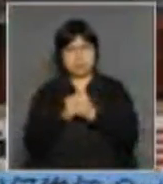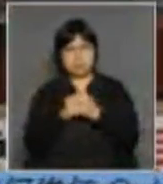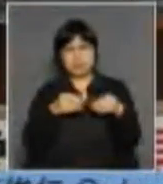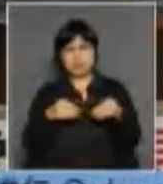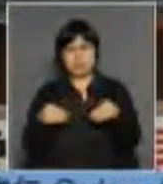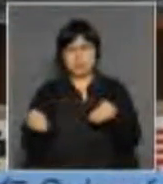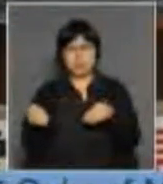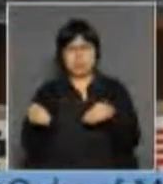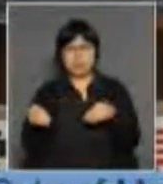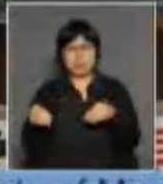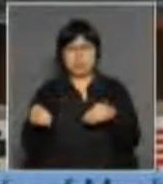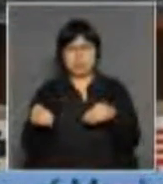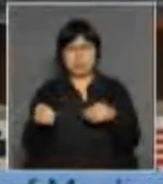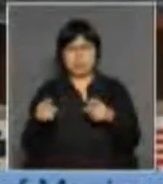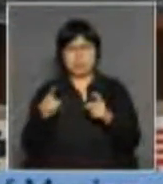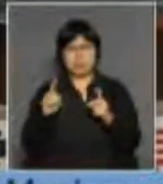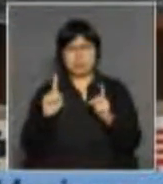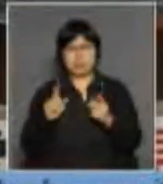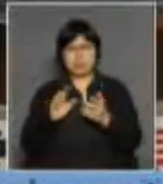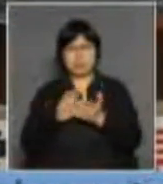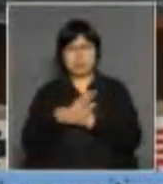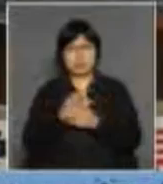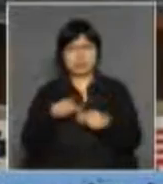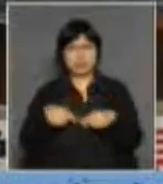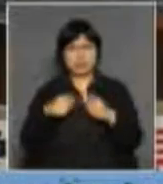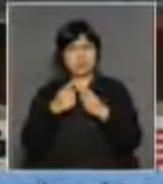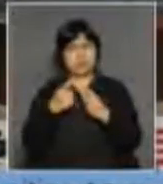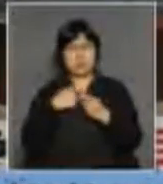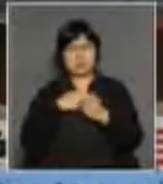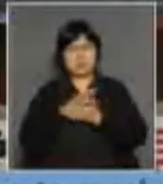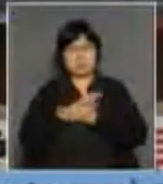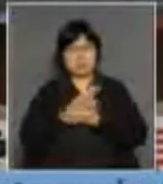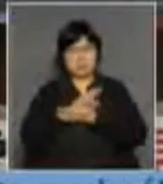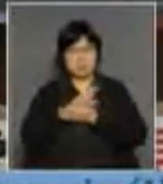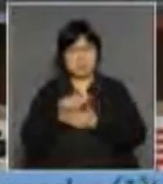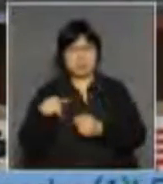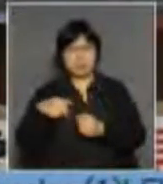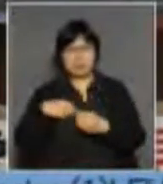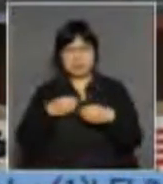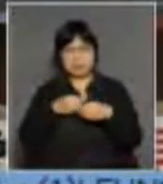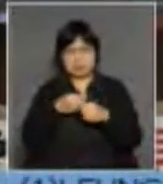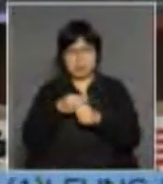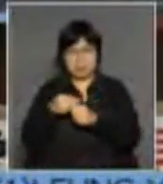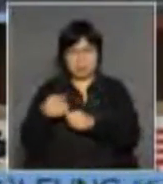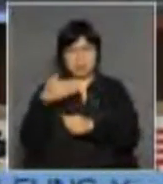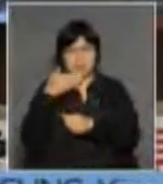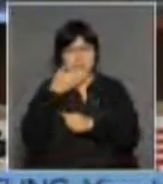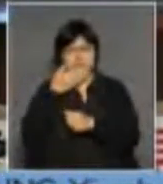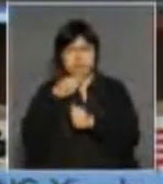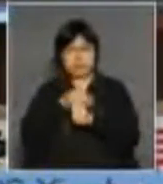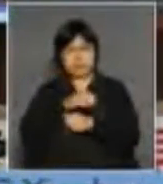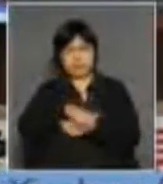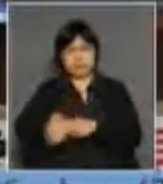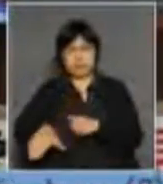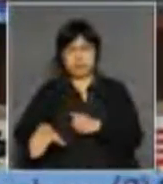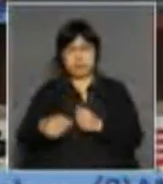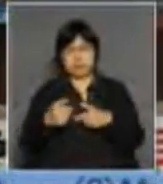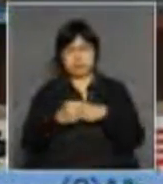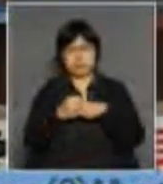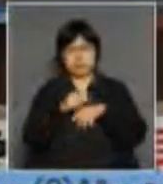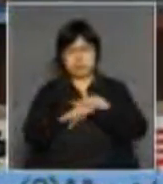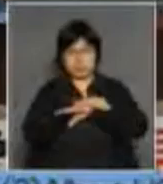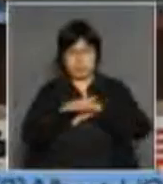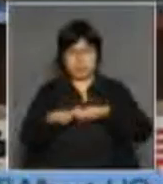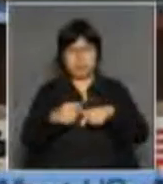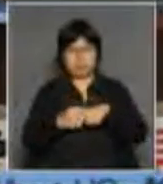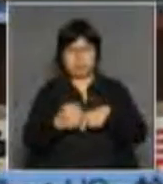是百年樹人的事業來的，我們教年輕人教下一代一些公平公